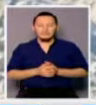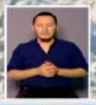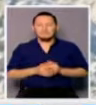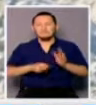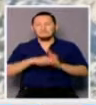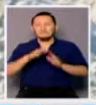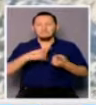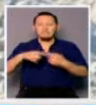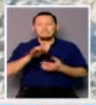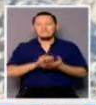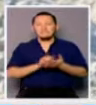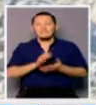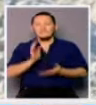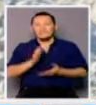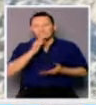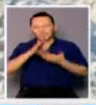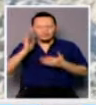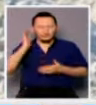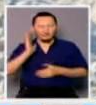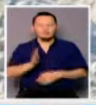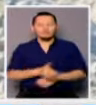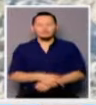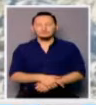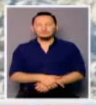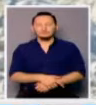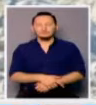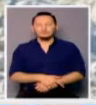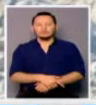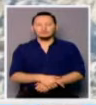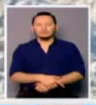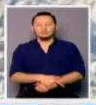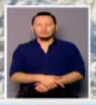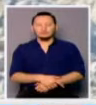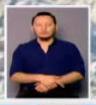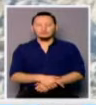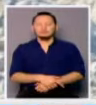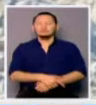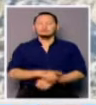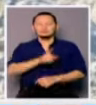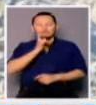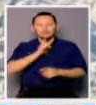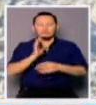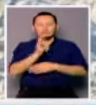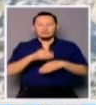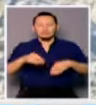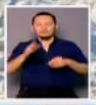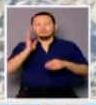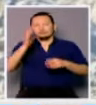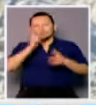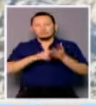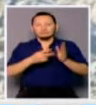көгалдарымен айналысуға да өз жауапкершілігіне алып отыр. Енді жасыл желек жанға сая дегендей болашақта